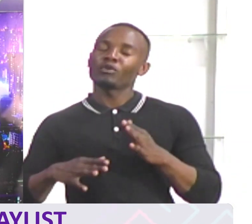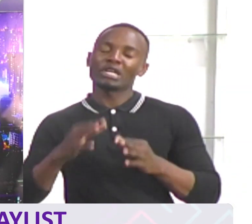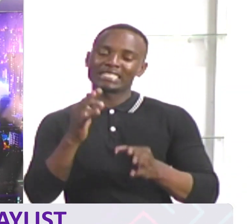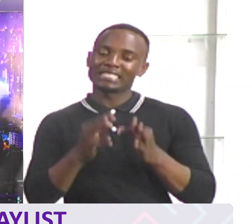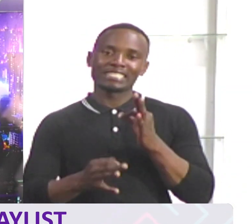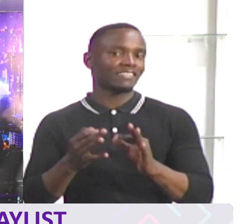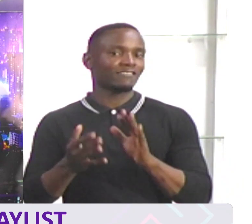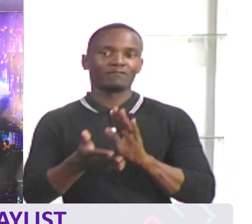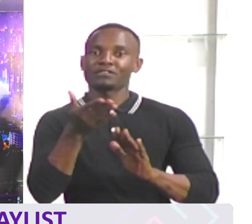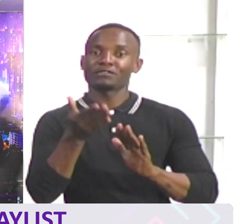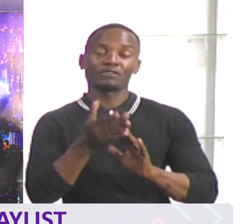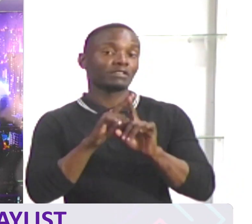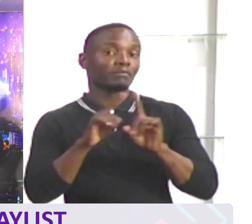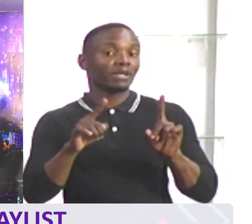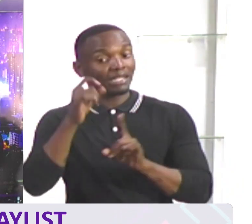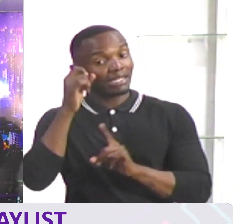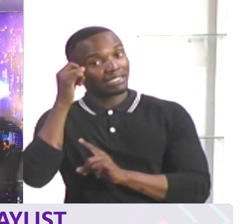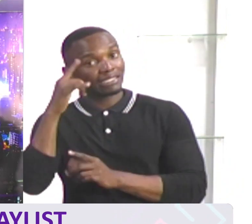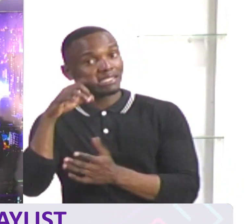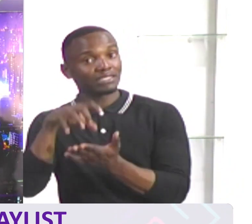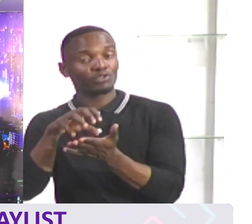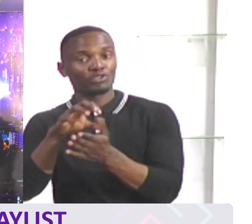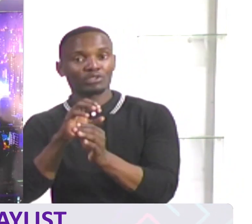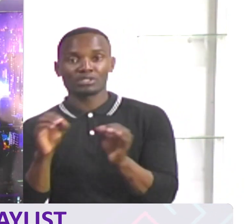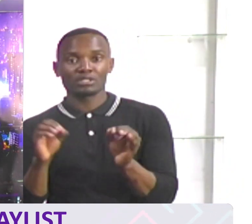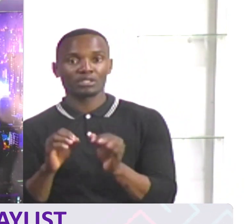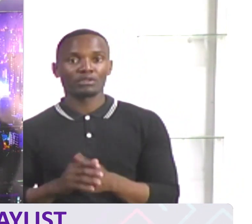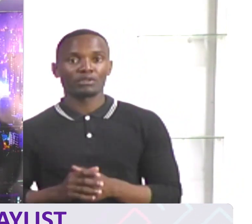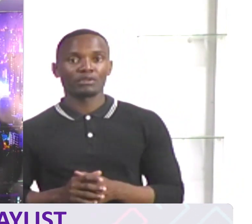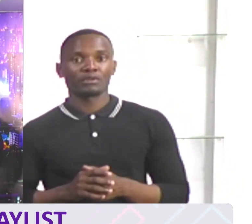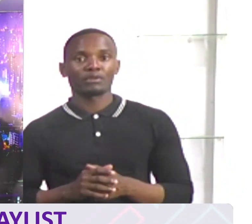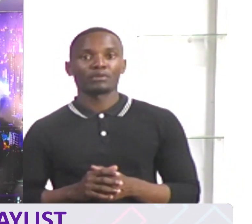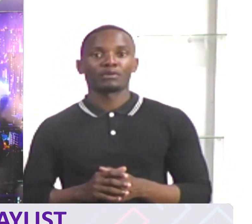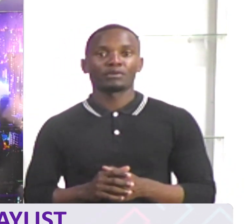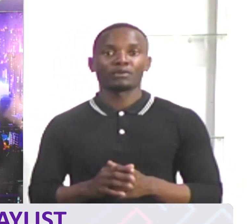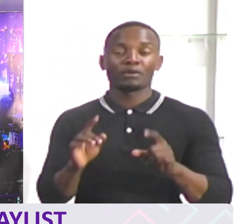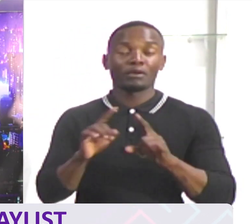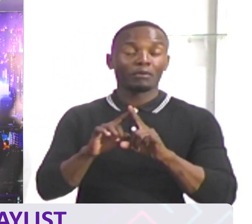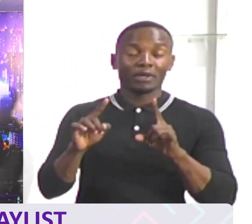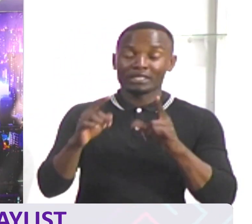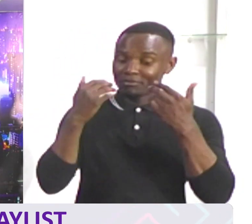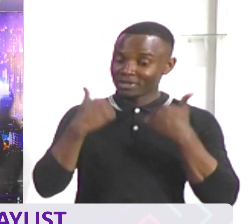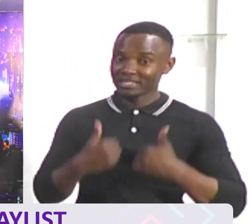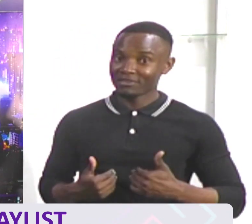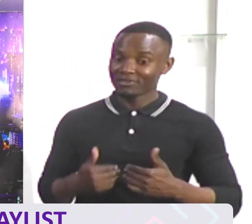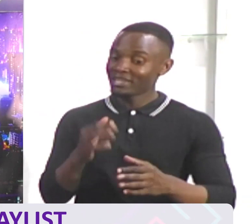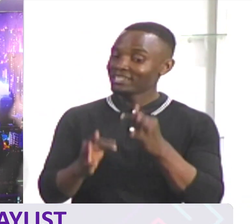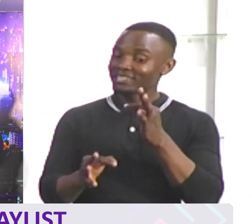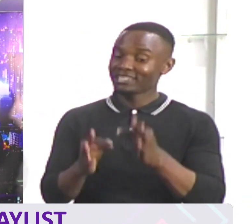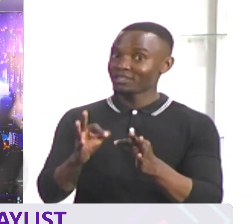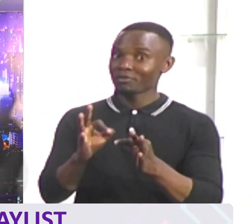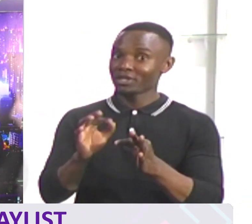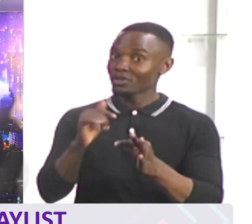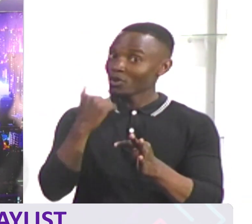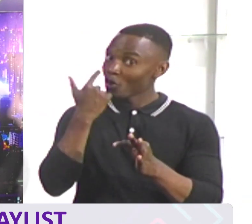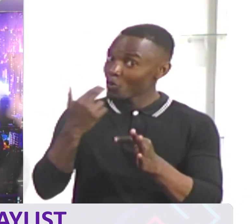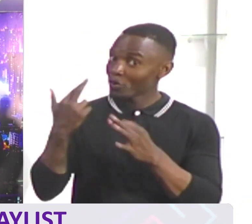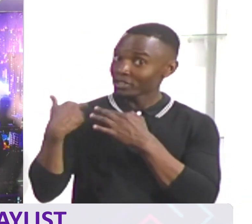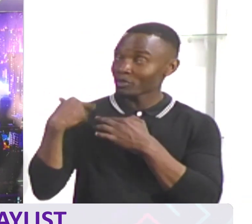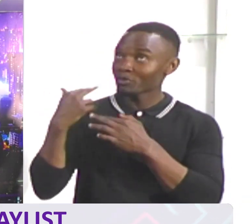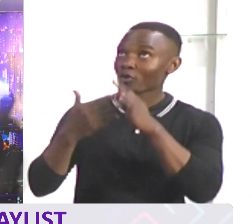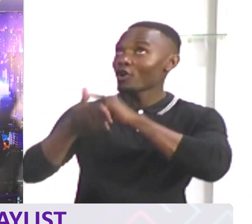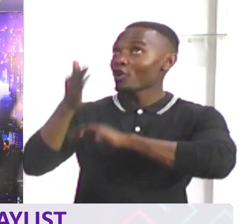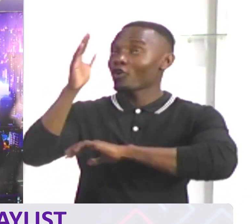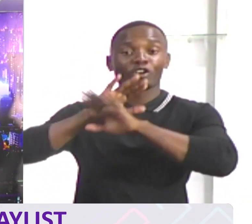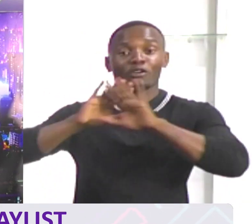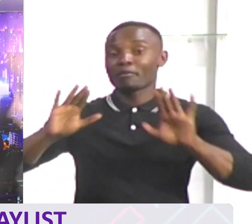Na ujaelewa ground. Ndoyo sasa. Lakini so hii mi judgment enyewe ni mwachia God. Hii mwaka. Judgment ni asaja. Hii mwaka ni